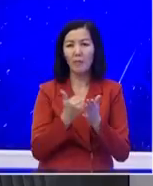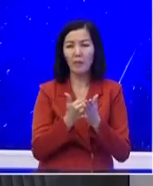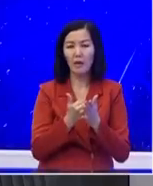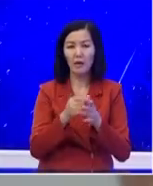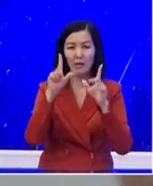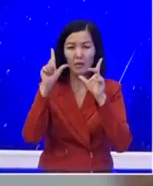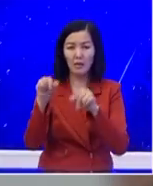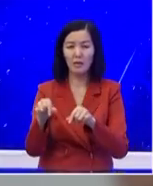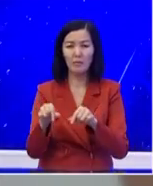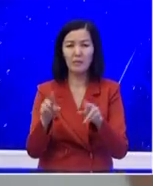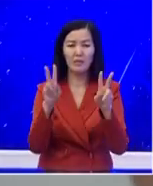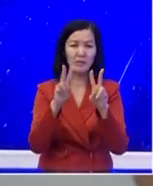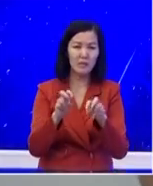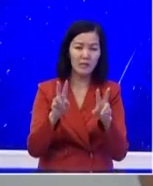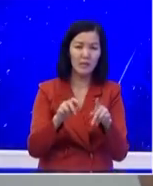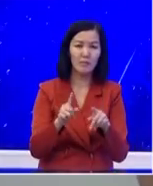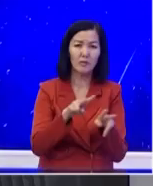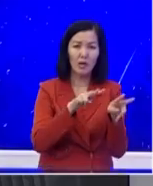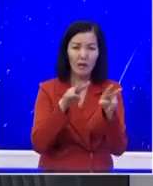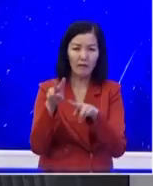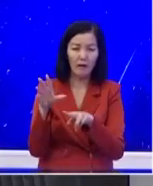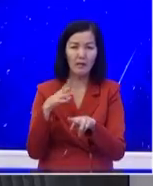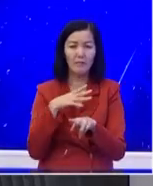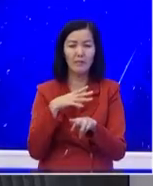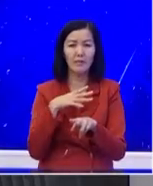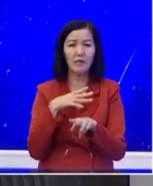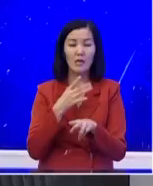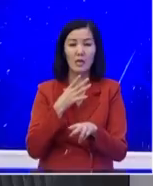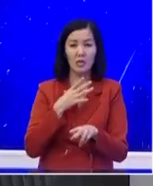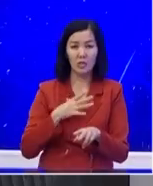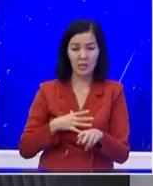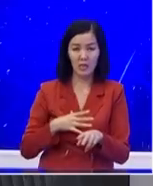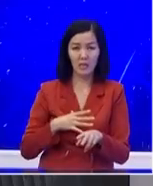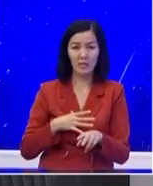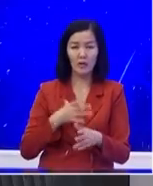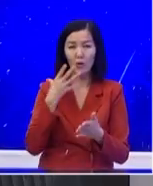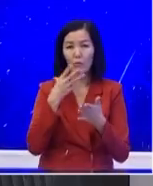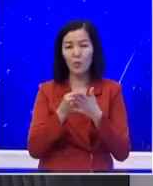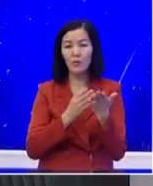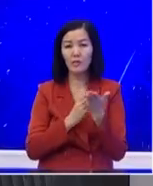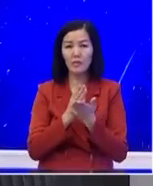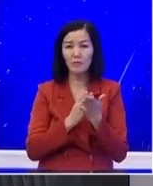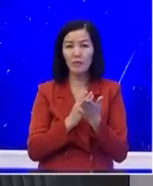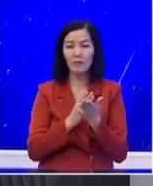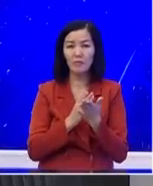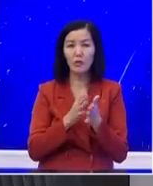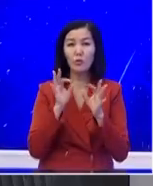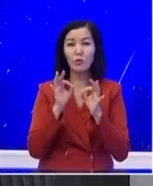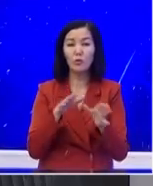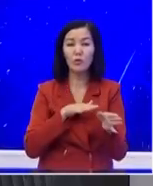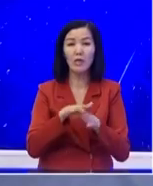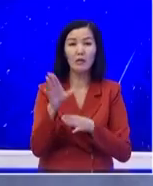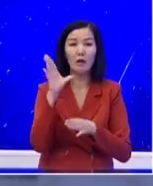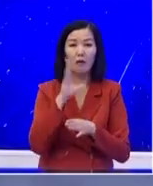түнейтін күндері болады. Жұмысты келіп, біле отырып істегеннен кейін, әрине шыдайсын. Өз қызметімді орынша атқардым. Енді